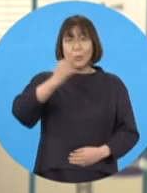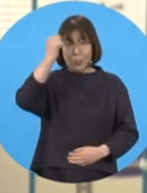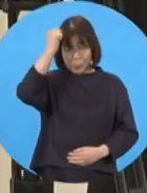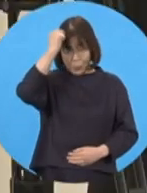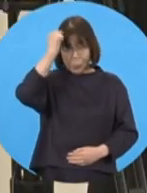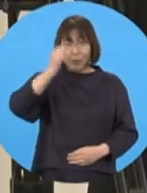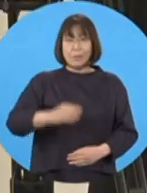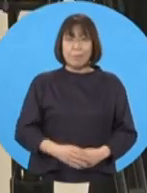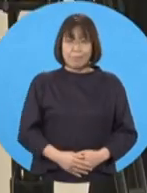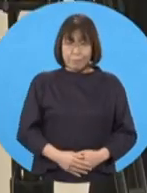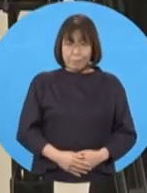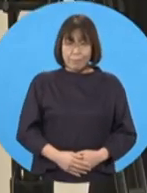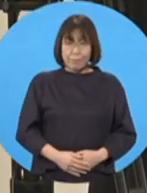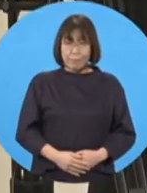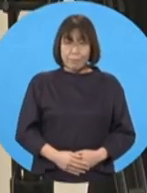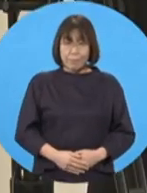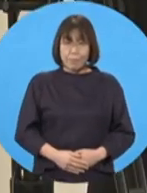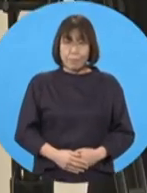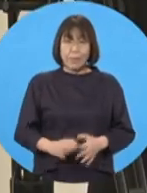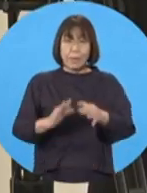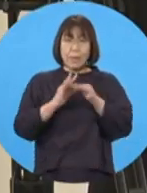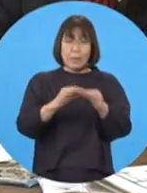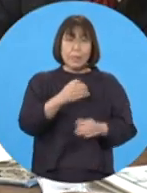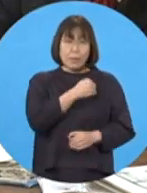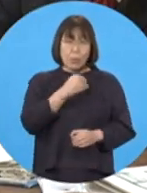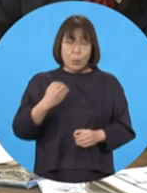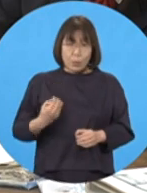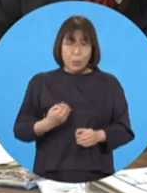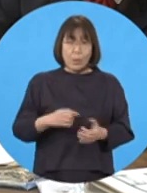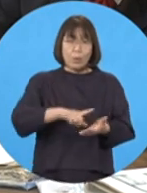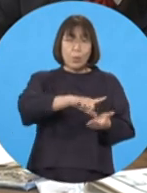。 持続可能な地